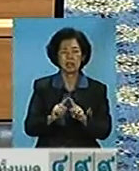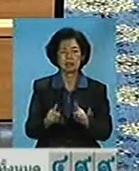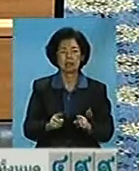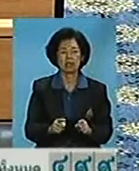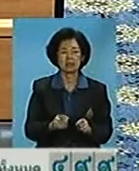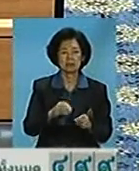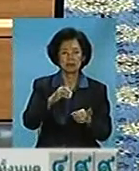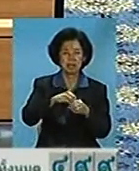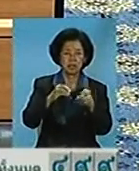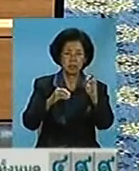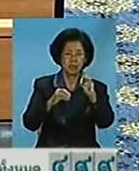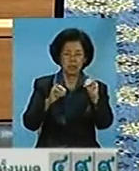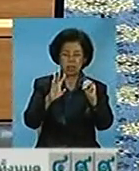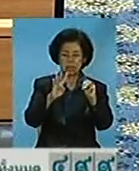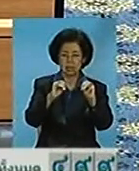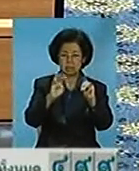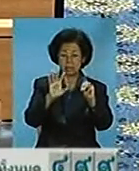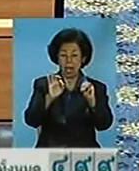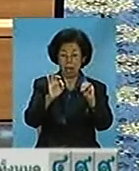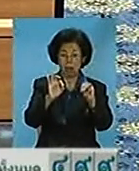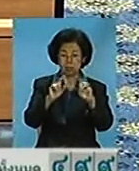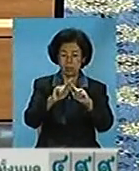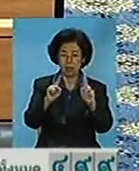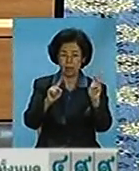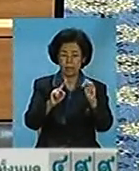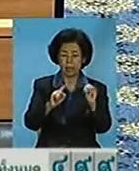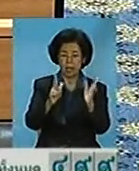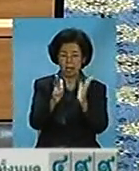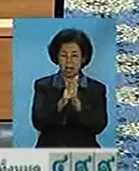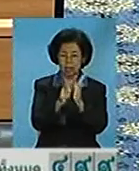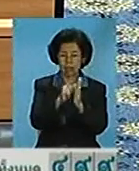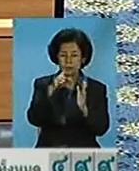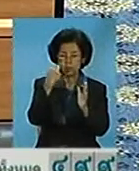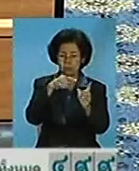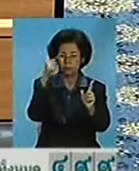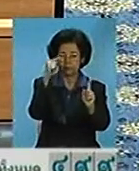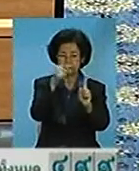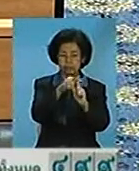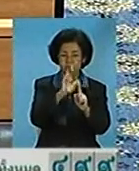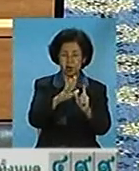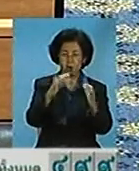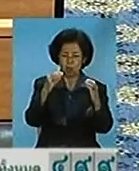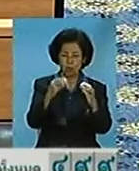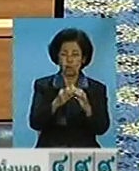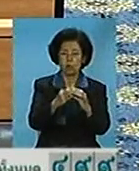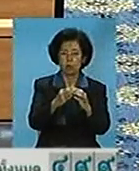ๆในมาตรา19แต่มาตราหลักซึ่งพูดถึงวัตถุประสงค์ขององค์กรเนี่ยเรา